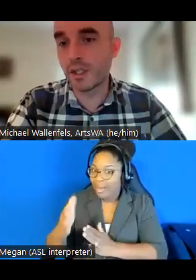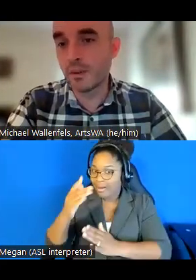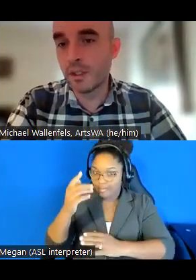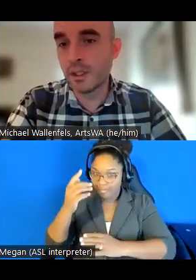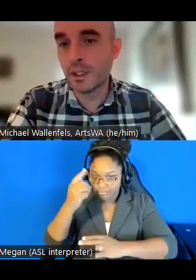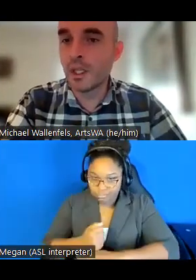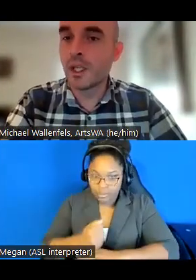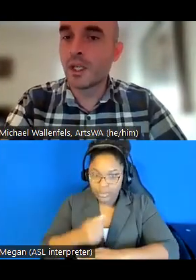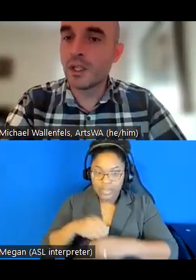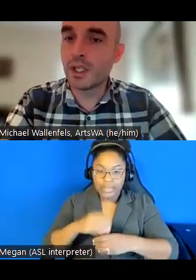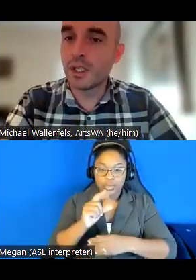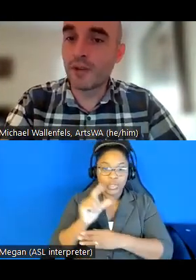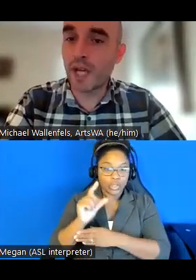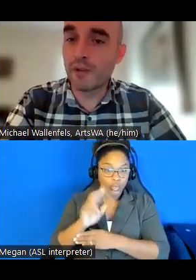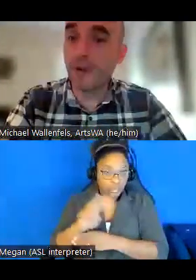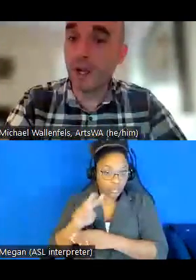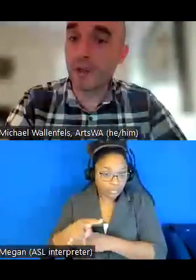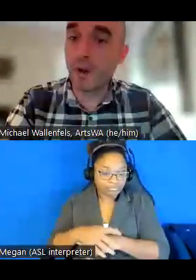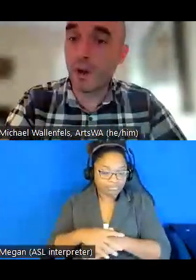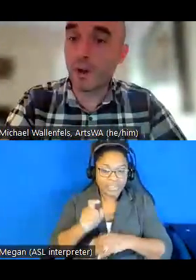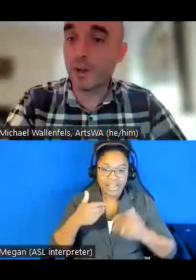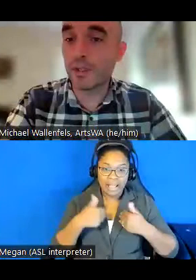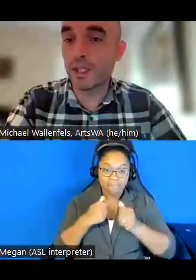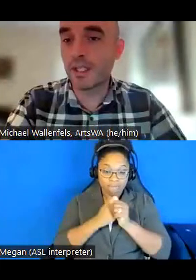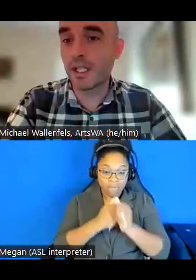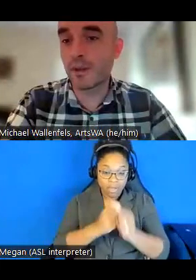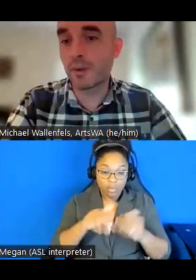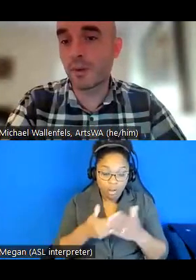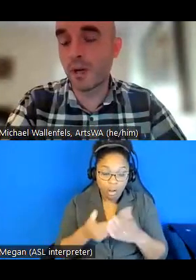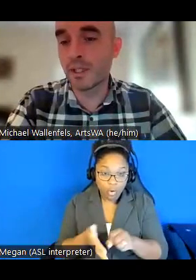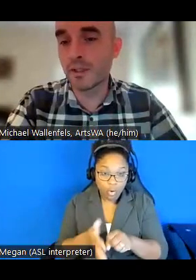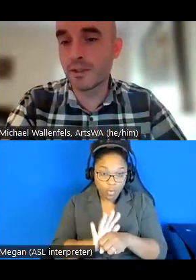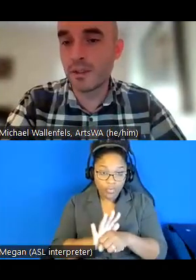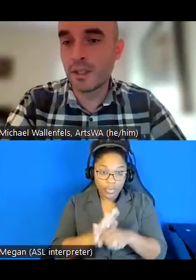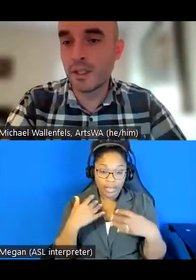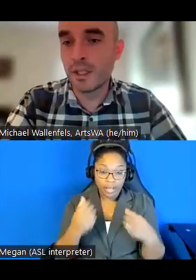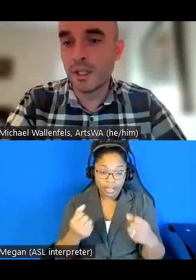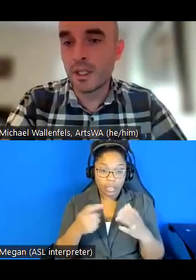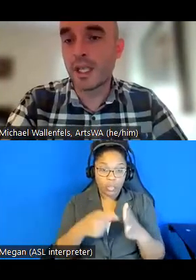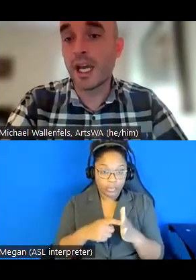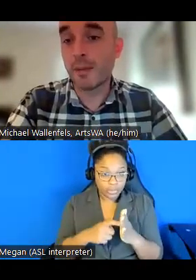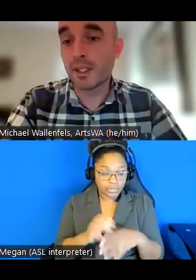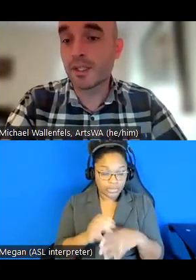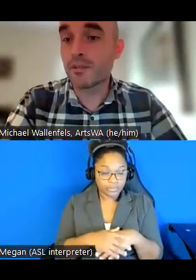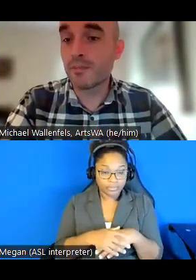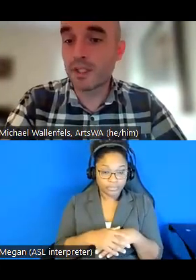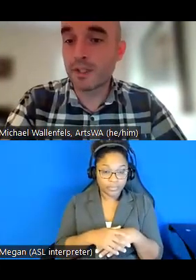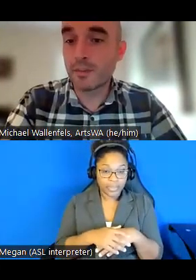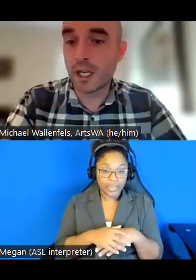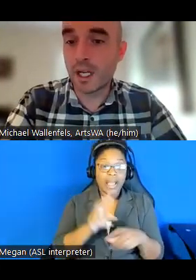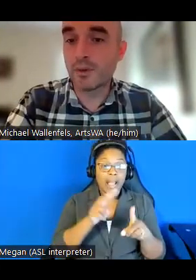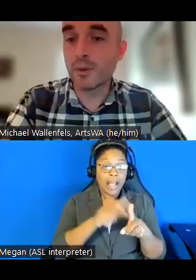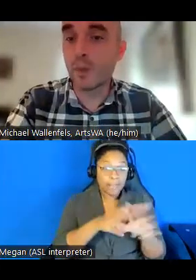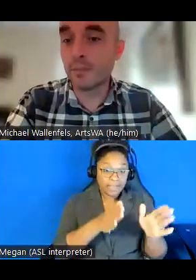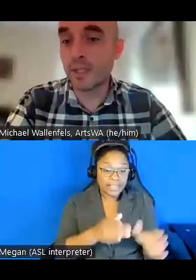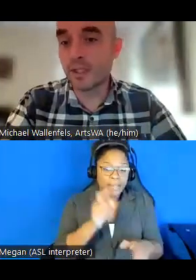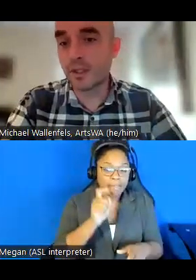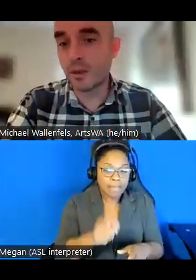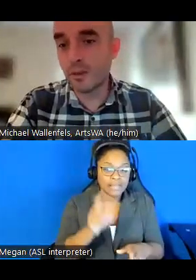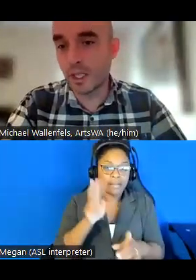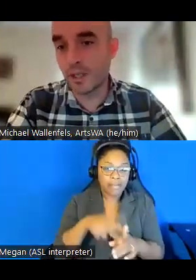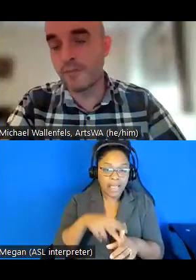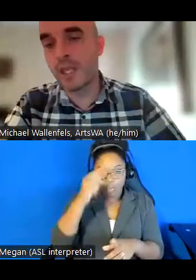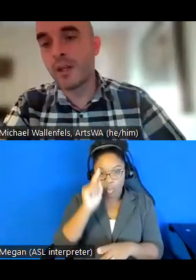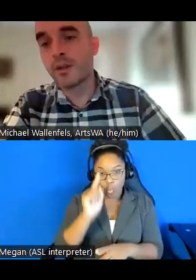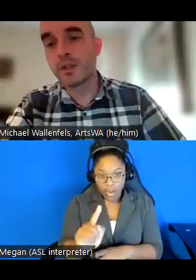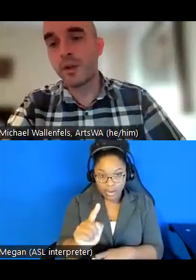문을 닫지 않았거나 2020년에 영구적으로 폐쇄할 계획이 없어야 되고 그냥 모든 COVID-19 건강 요건을